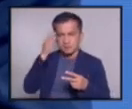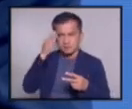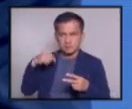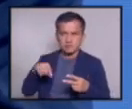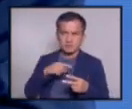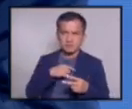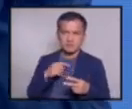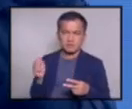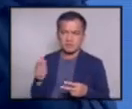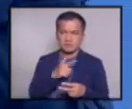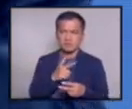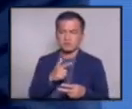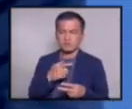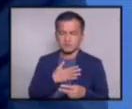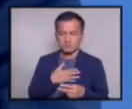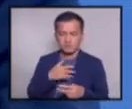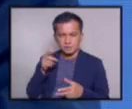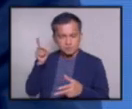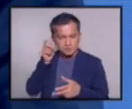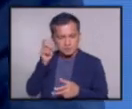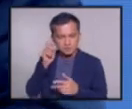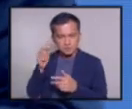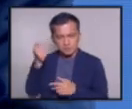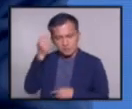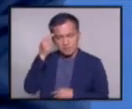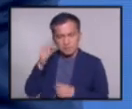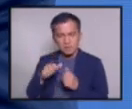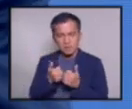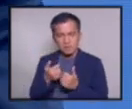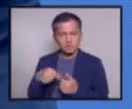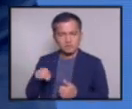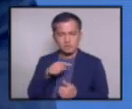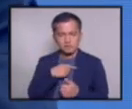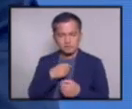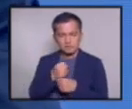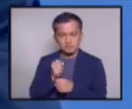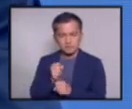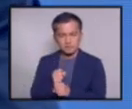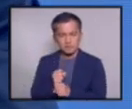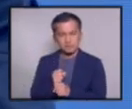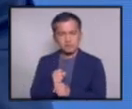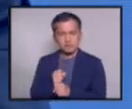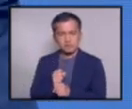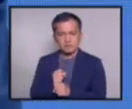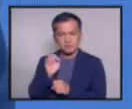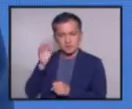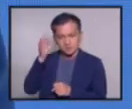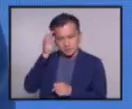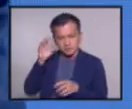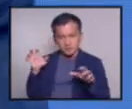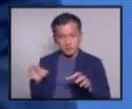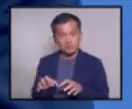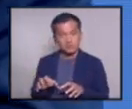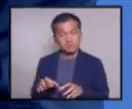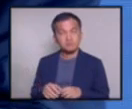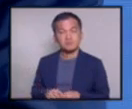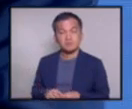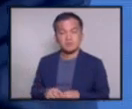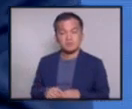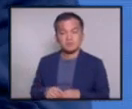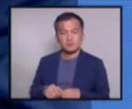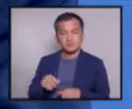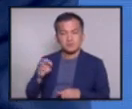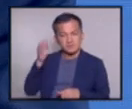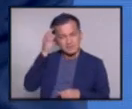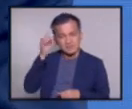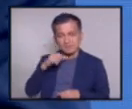lahat at gusto kong marinig sa gobyerno, how are we going to make federalism work? Kasi federalism